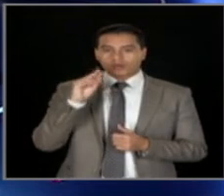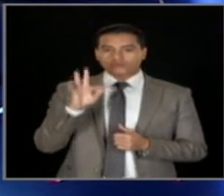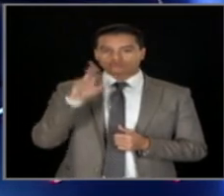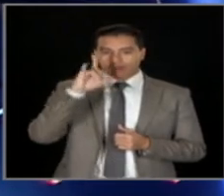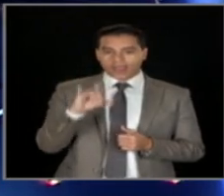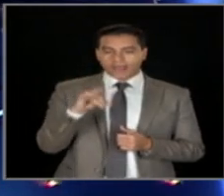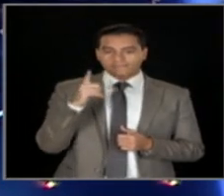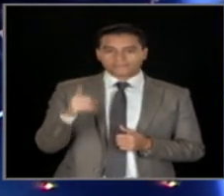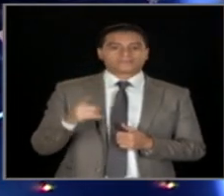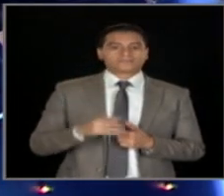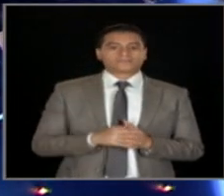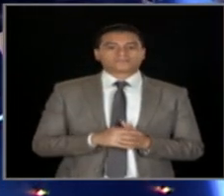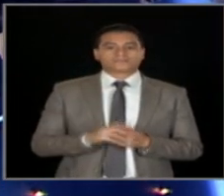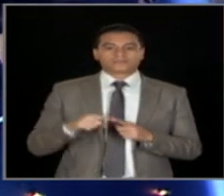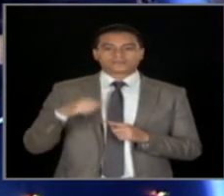هشام،